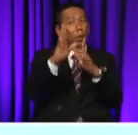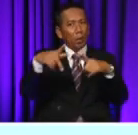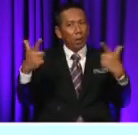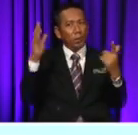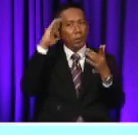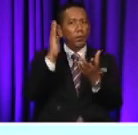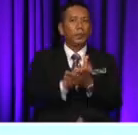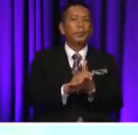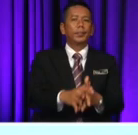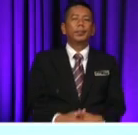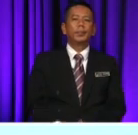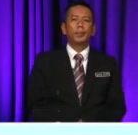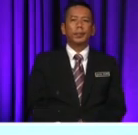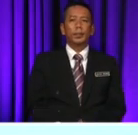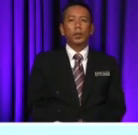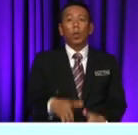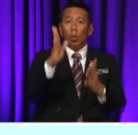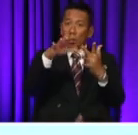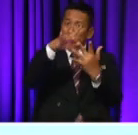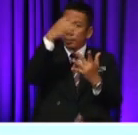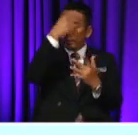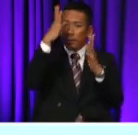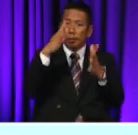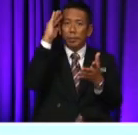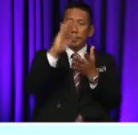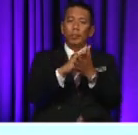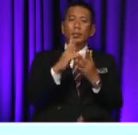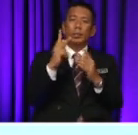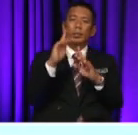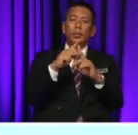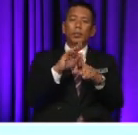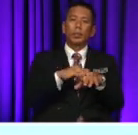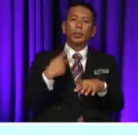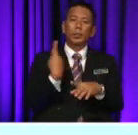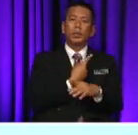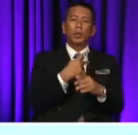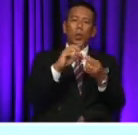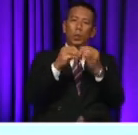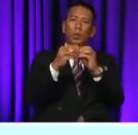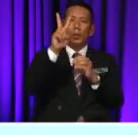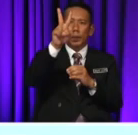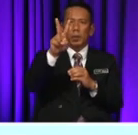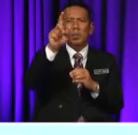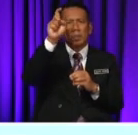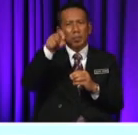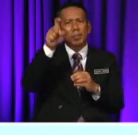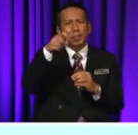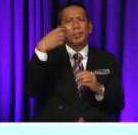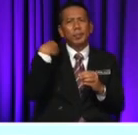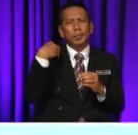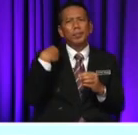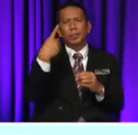orang nanti kalau orang percaya kepada kita betul dan yang kedua perlu mewujudkan suasana yang harmoni dalam